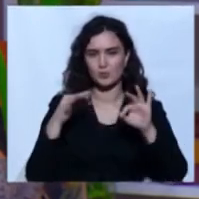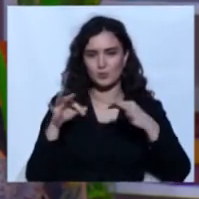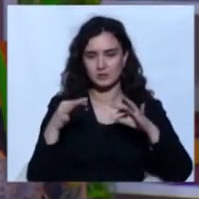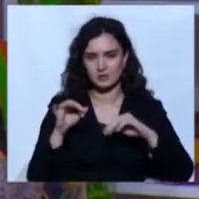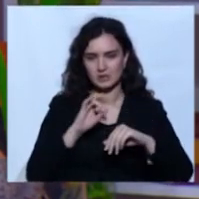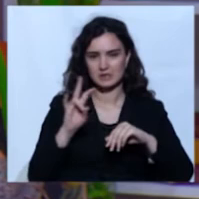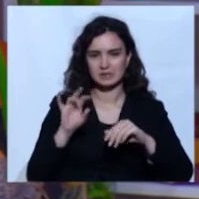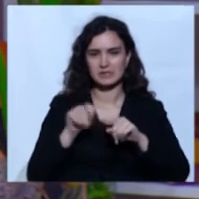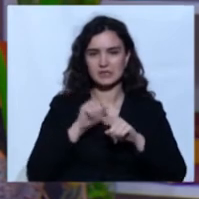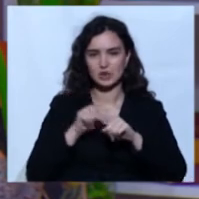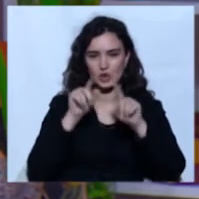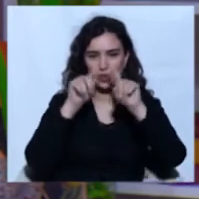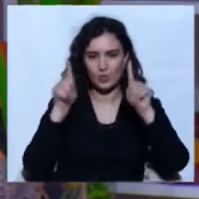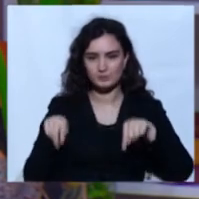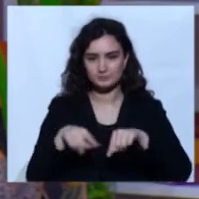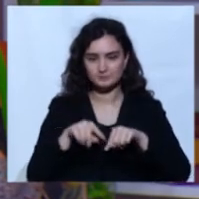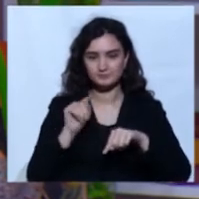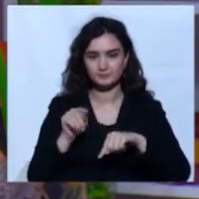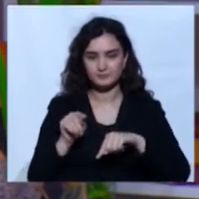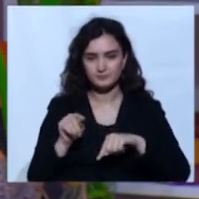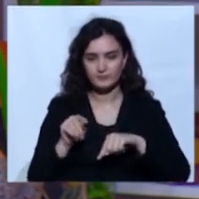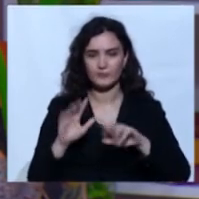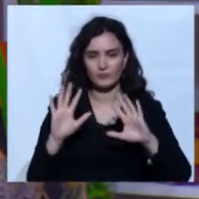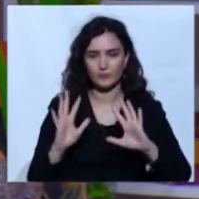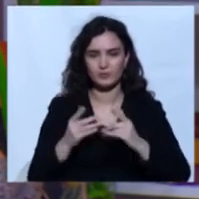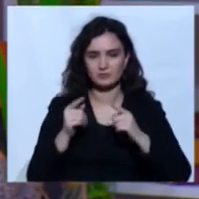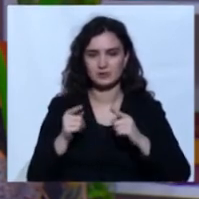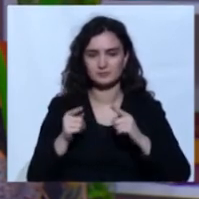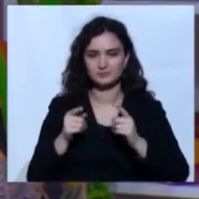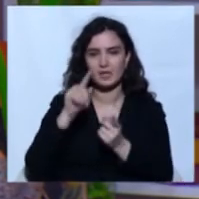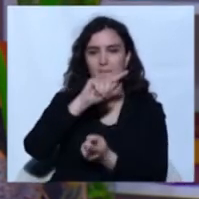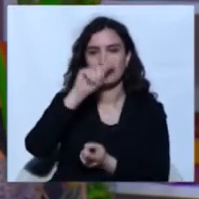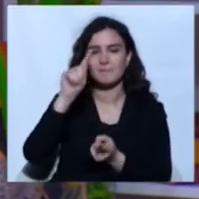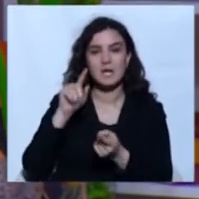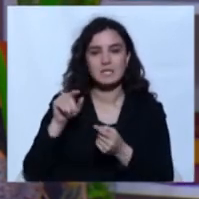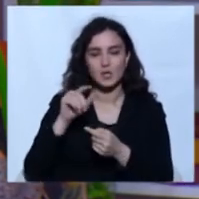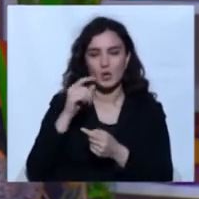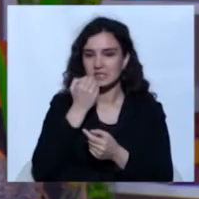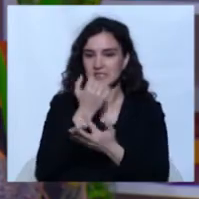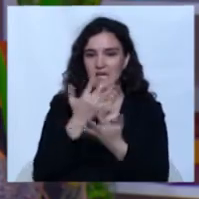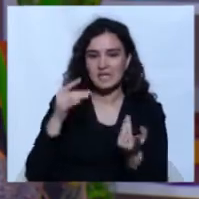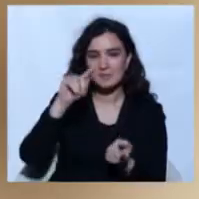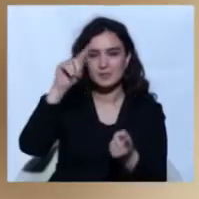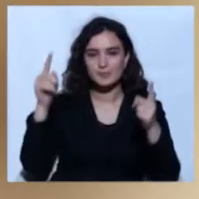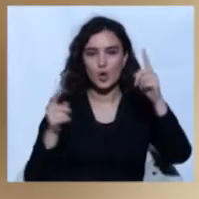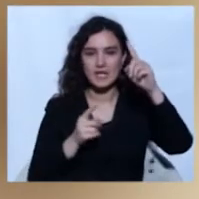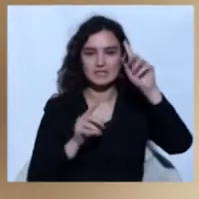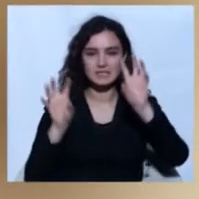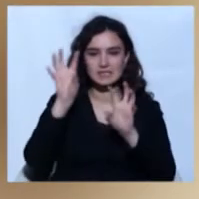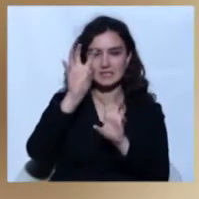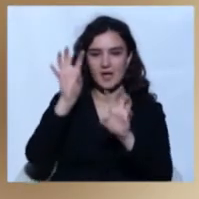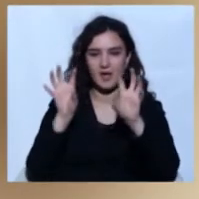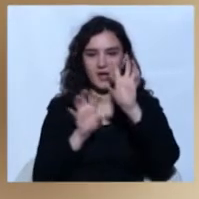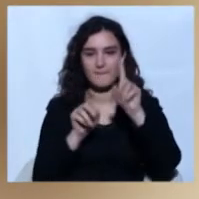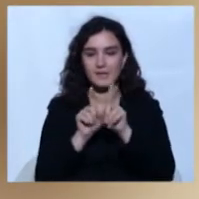ან ტილო, რომელზეც მოხდა პროექცია საგნისა. აი ამ ნამუშევარში